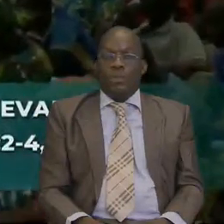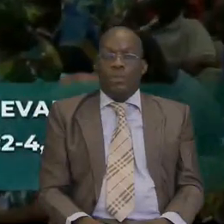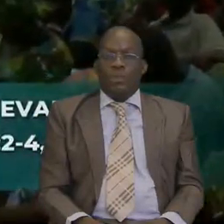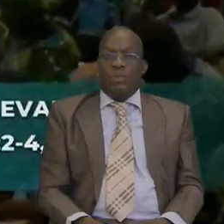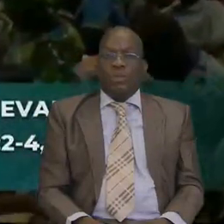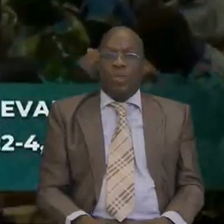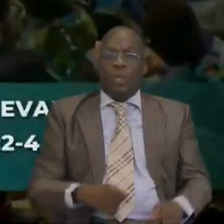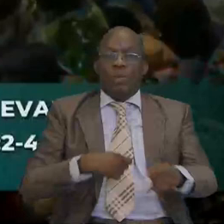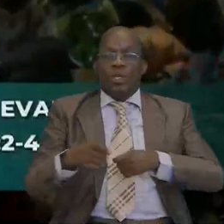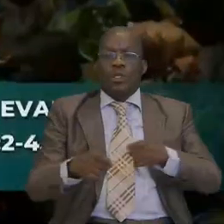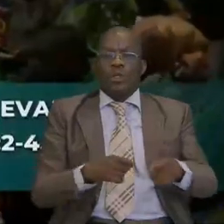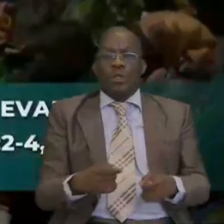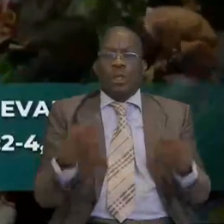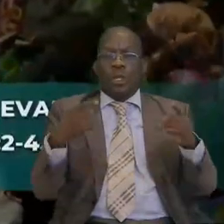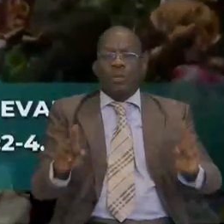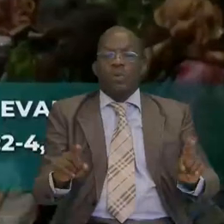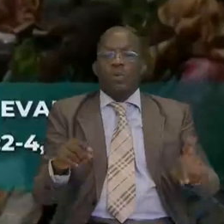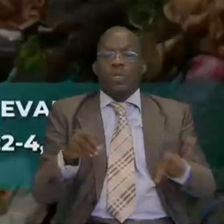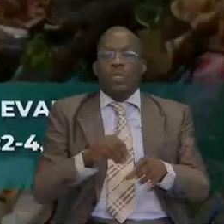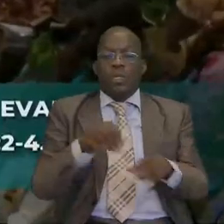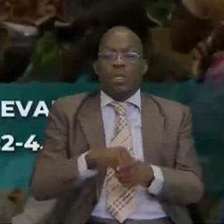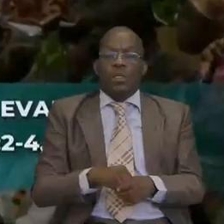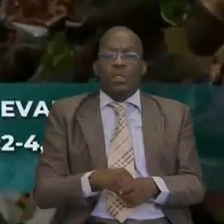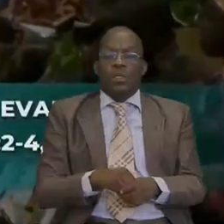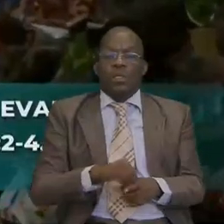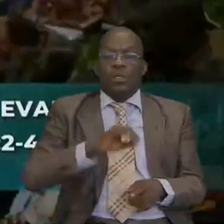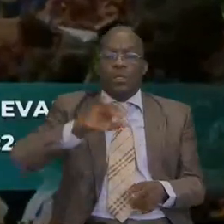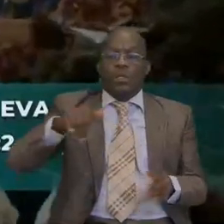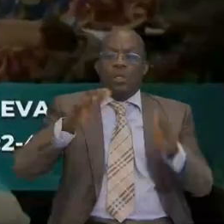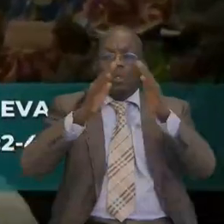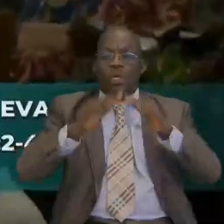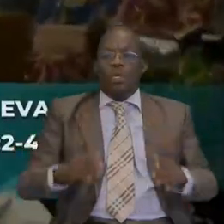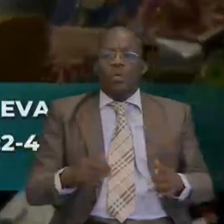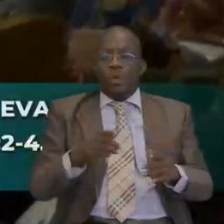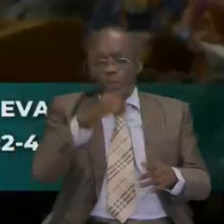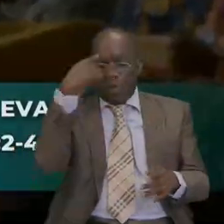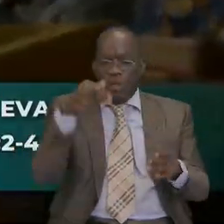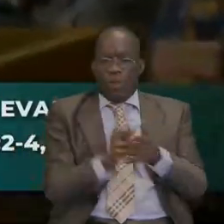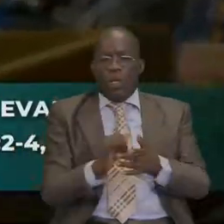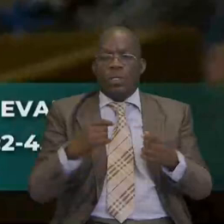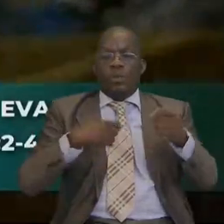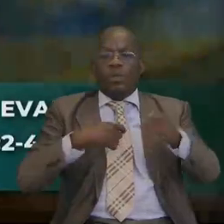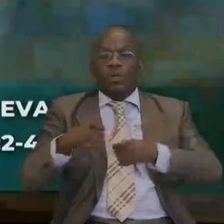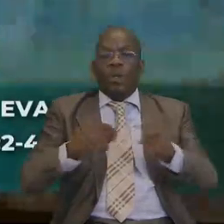La persécution a éclaté à Jérusalem et à cause de cette persécution, tous les croyants étaient